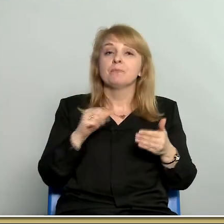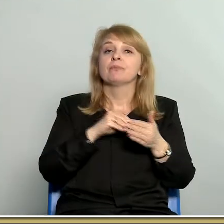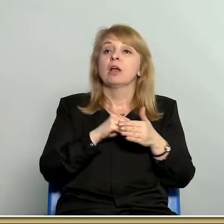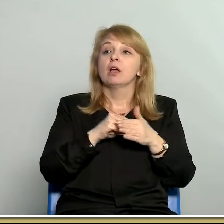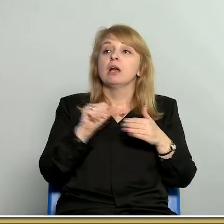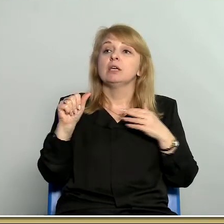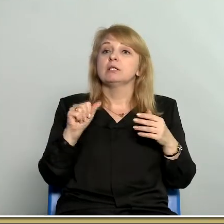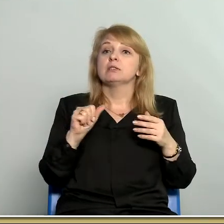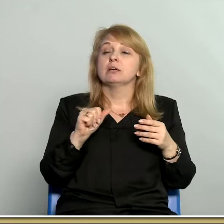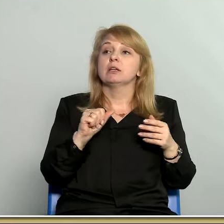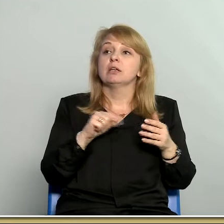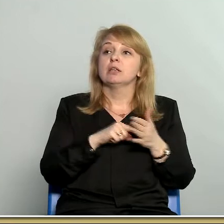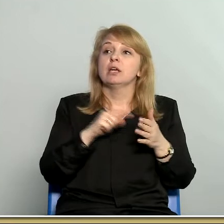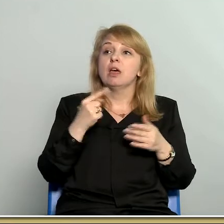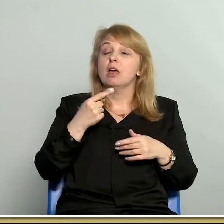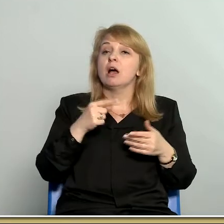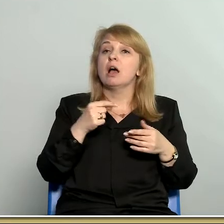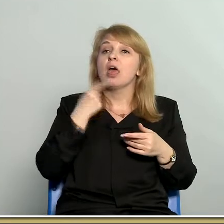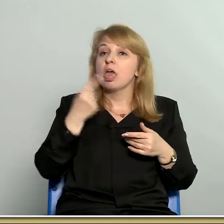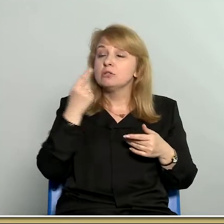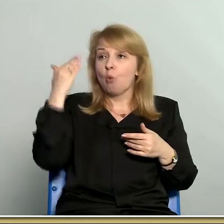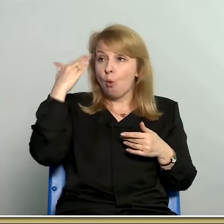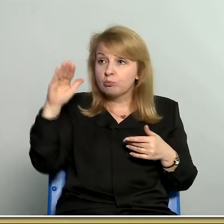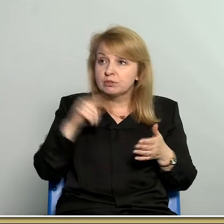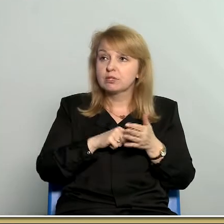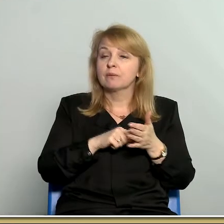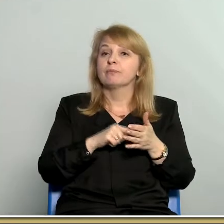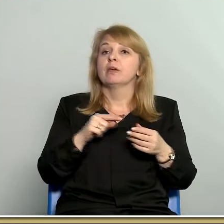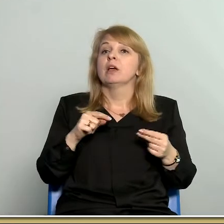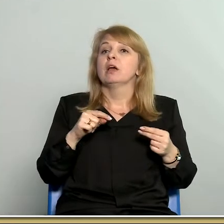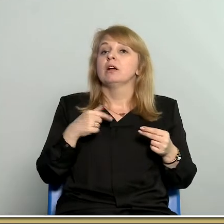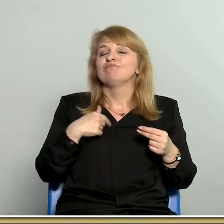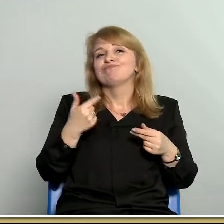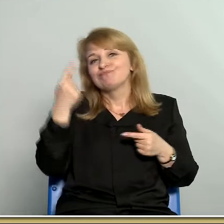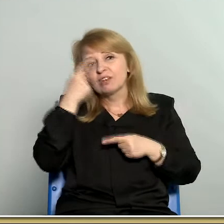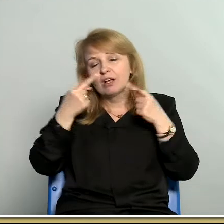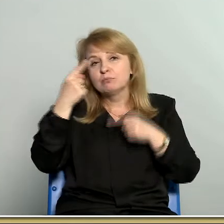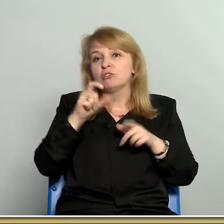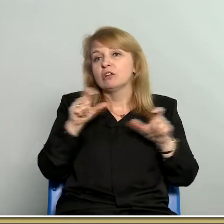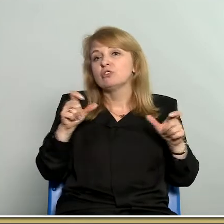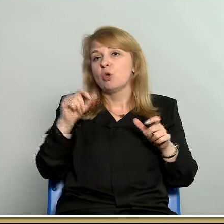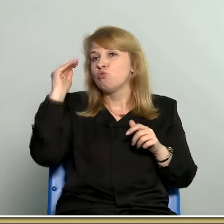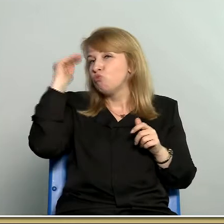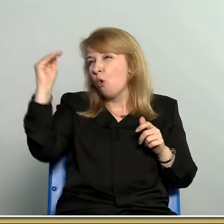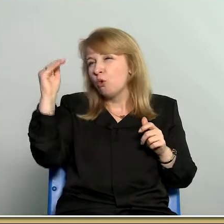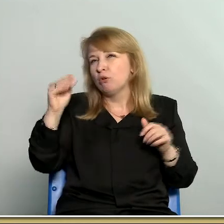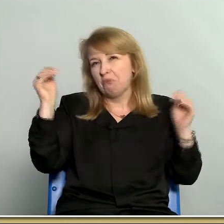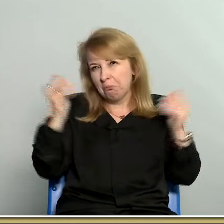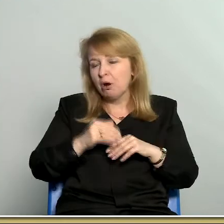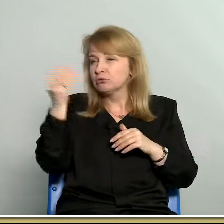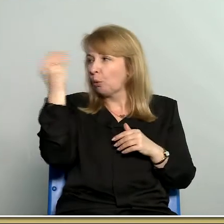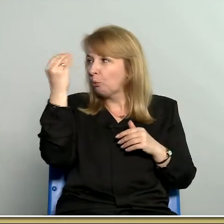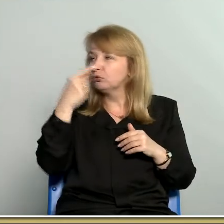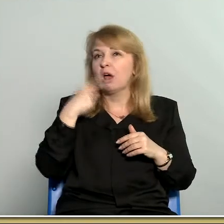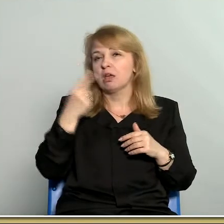To jest ICT, języki obce, choć szczerze powiem, mam wątpliwości, czy dla właśnie osób